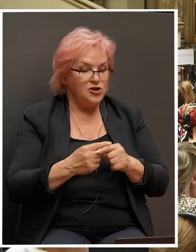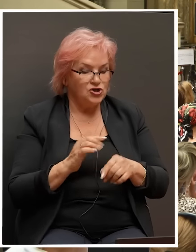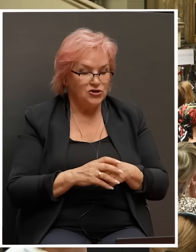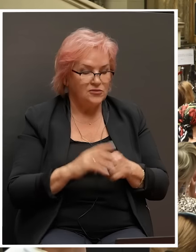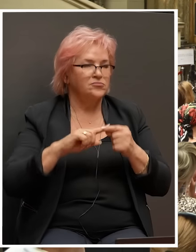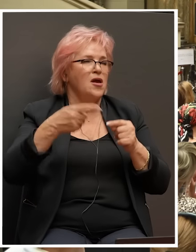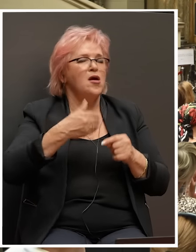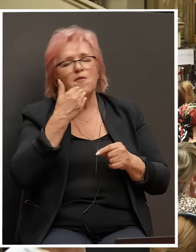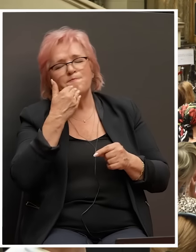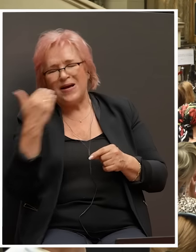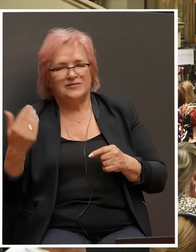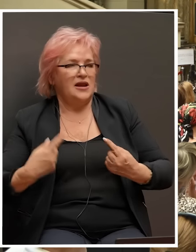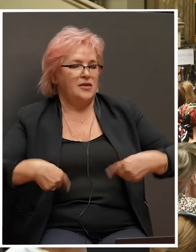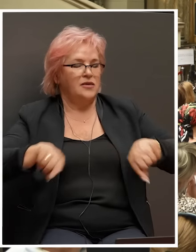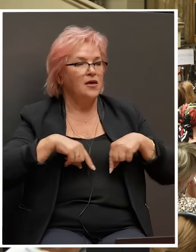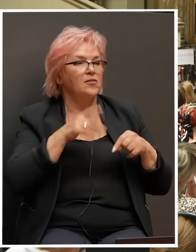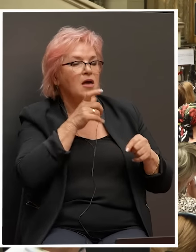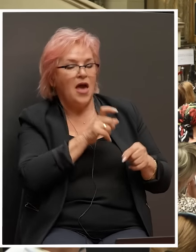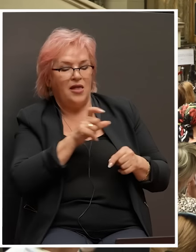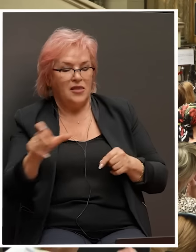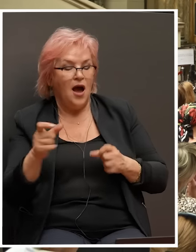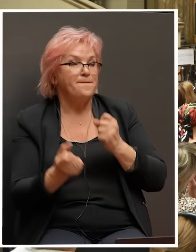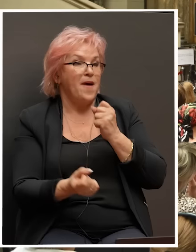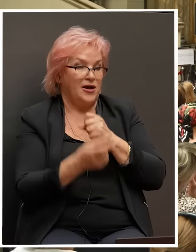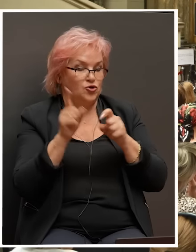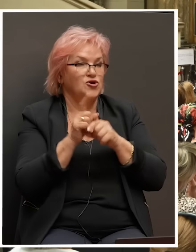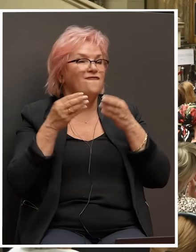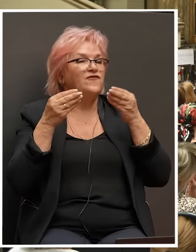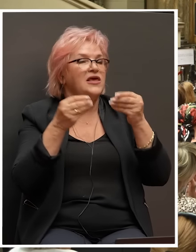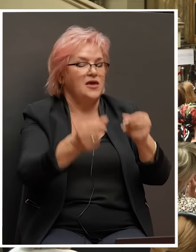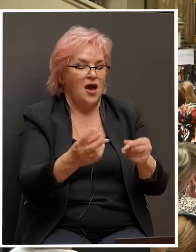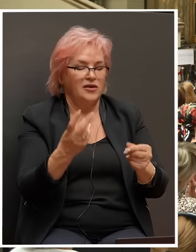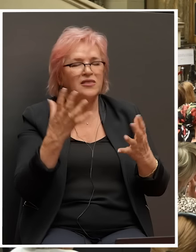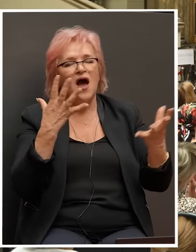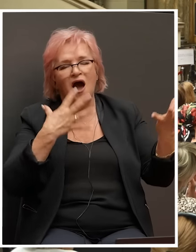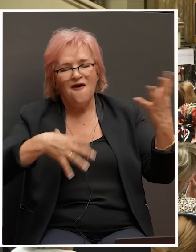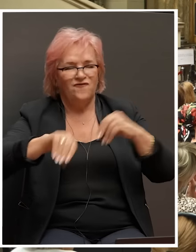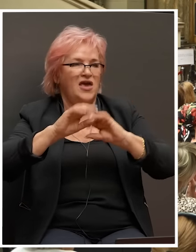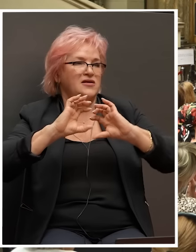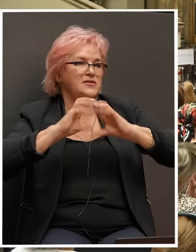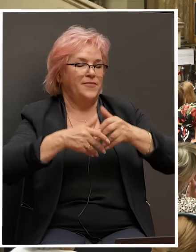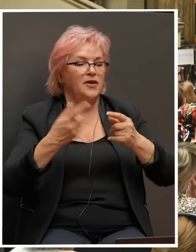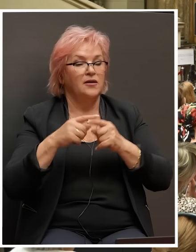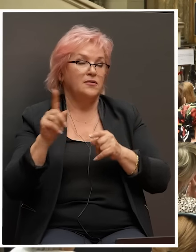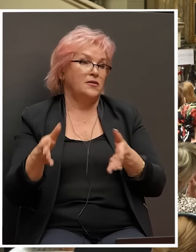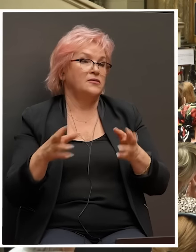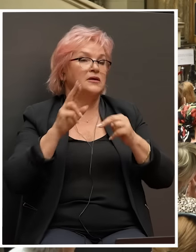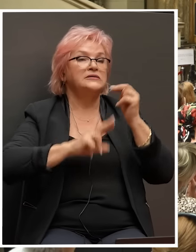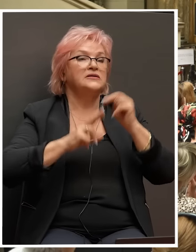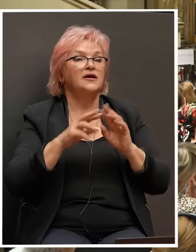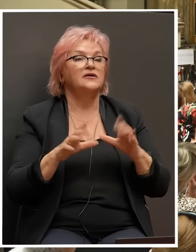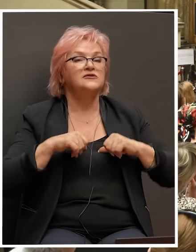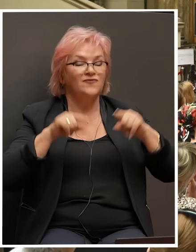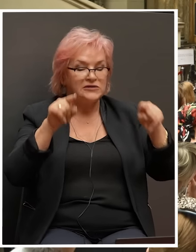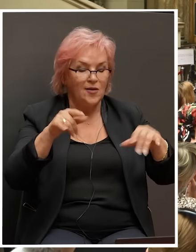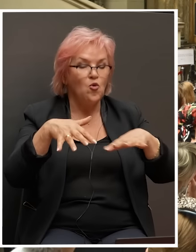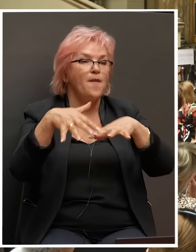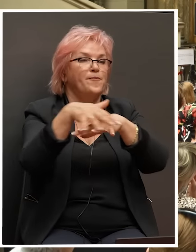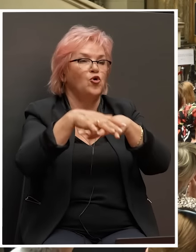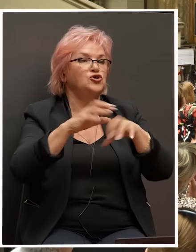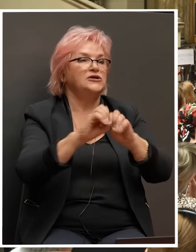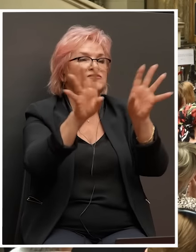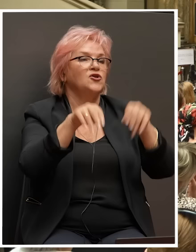следующий, последний, завершающий этап, оказавший влияние на весь остальной мир, это, собственно, строительство самой площади